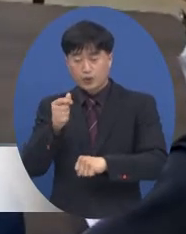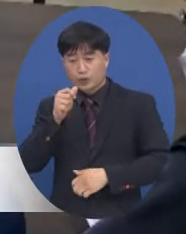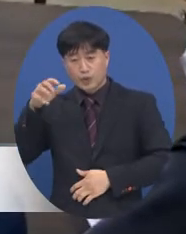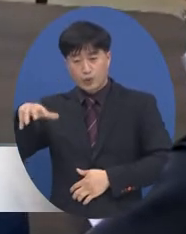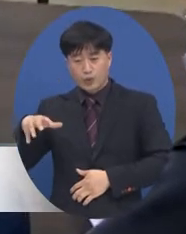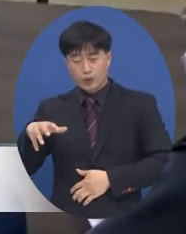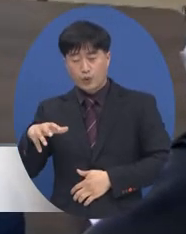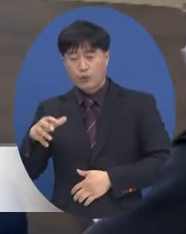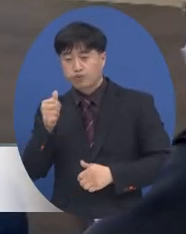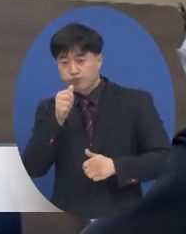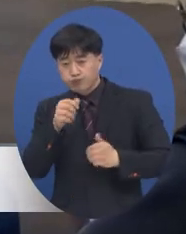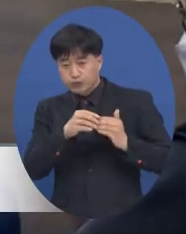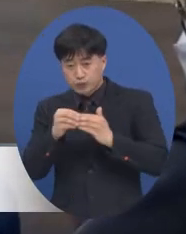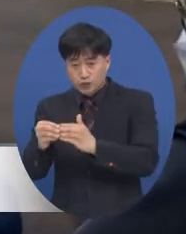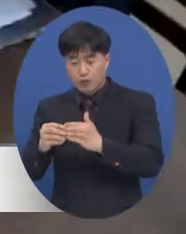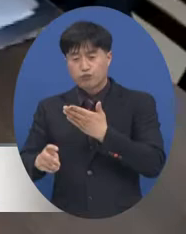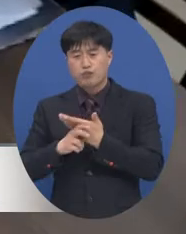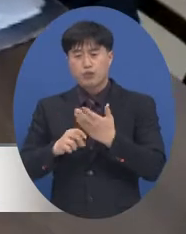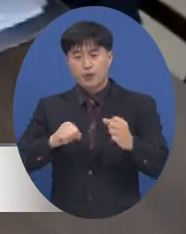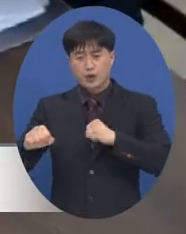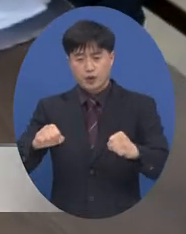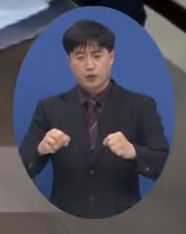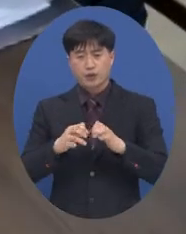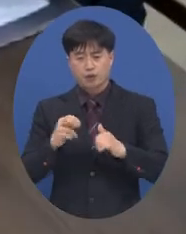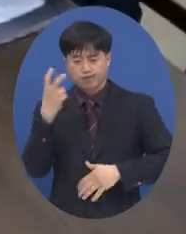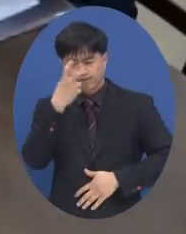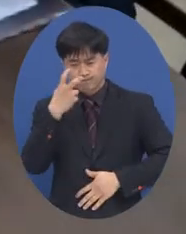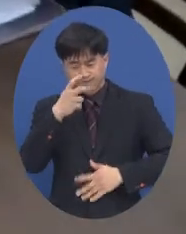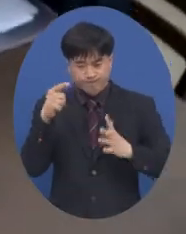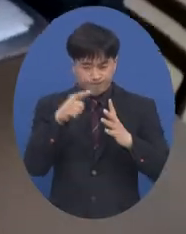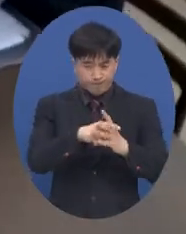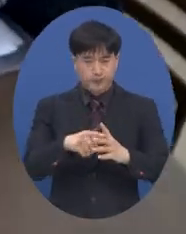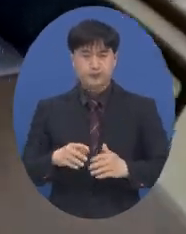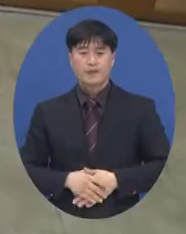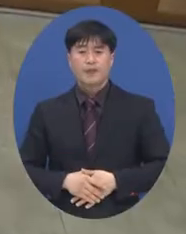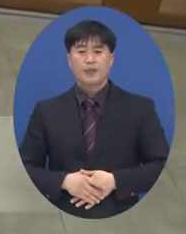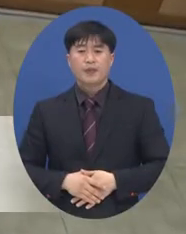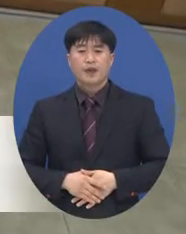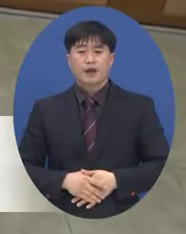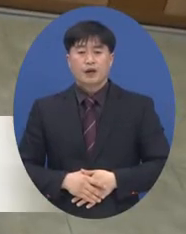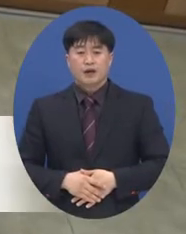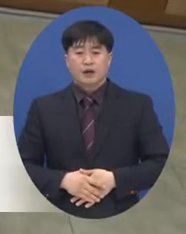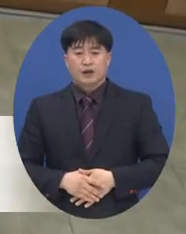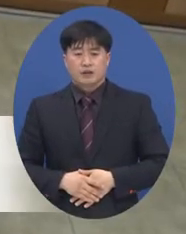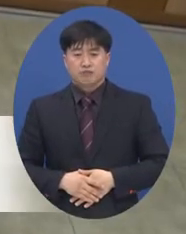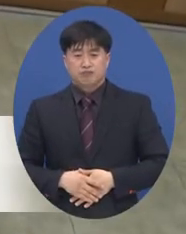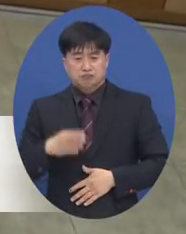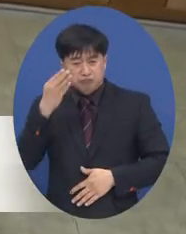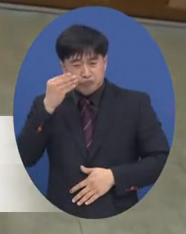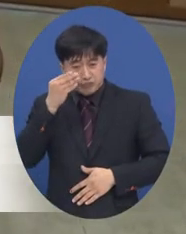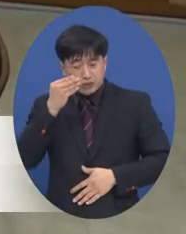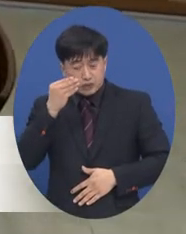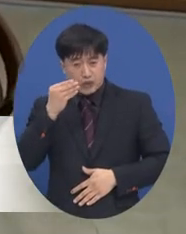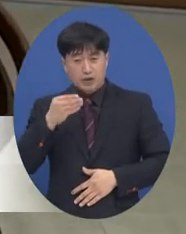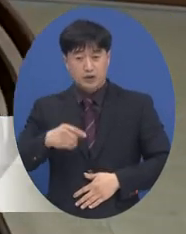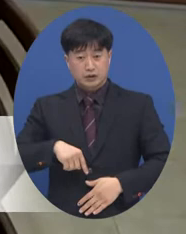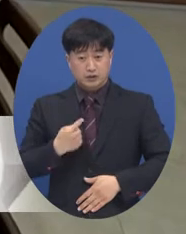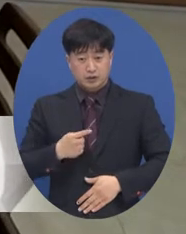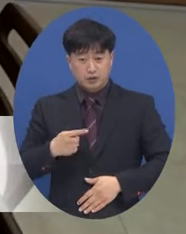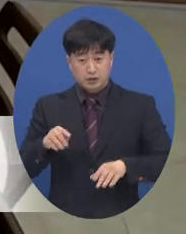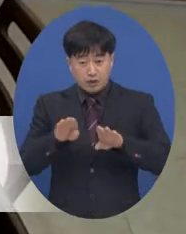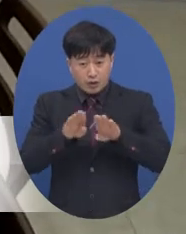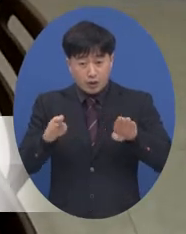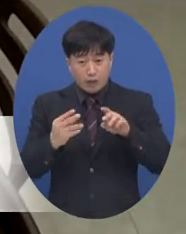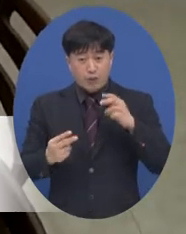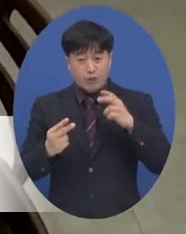중개를 의뢰하도록 유도한 불법 행위자들이 경기도 단속망에 걸려들었습니다. 기술인 거죠. 시세가 어떻게 높은